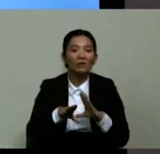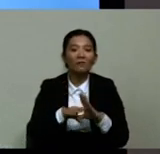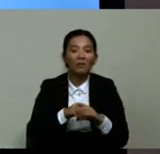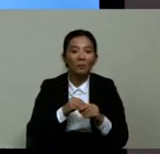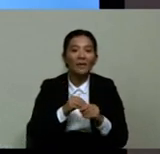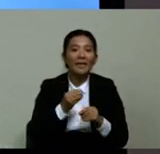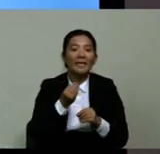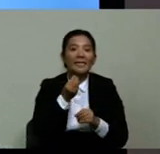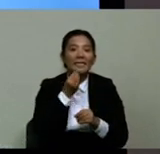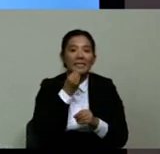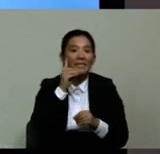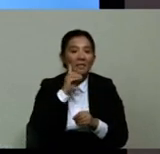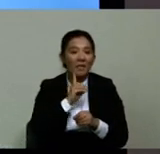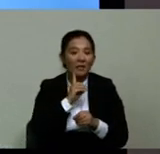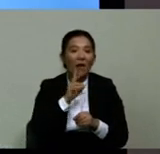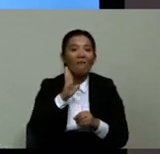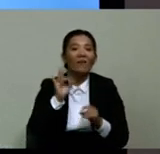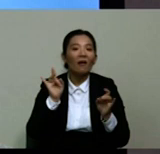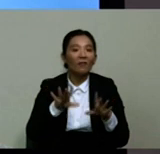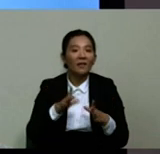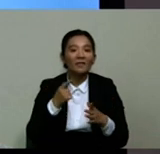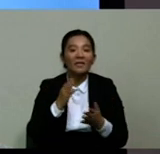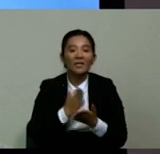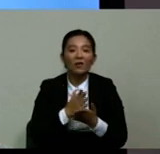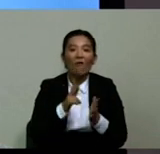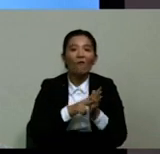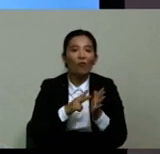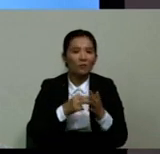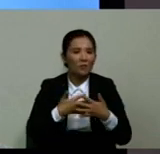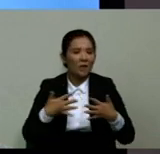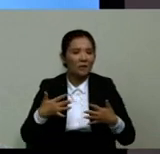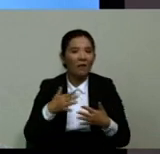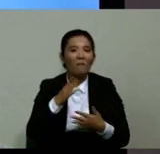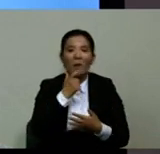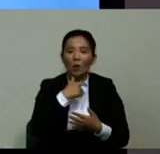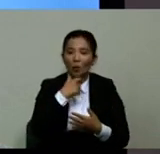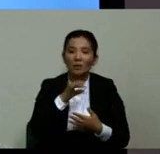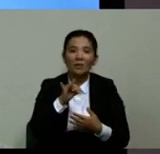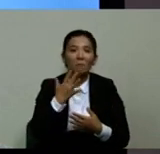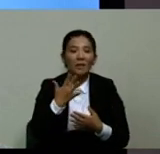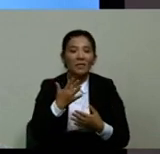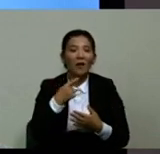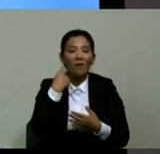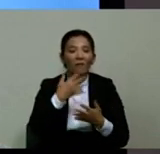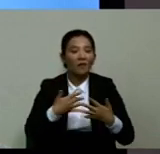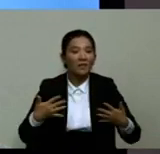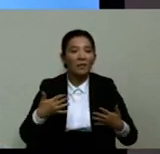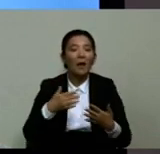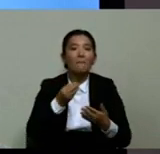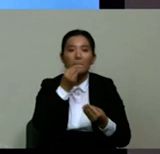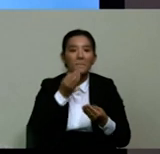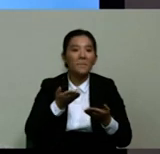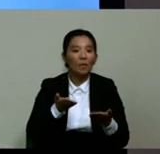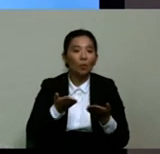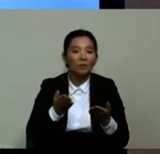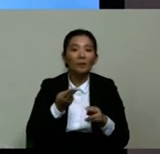десерт в кафе, где есть 8 видов мороженого и 5 видов пирожного?